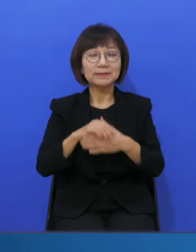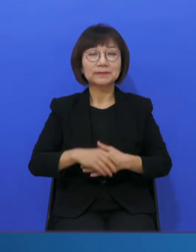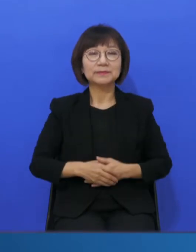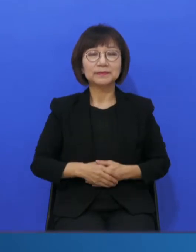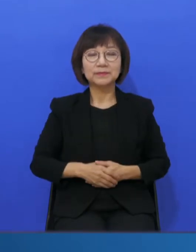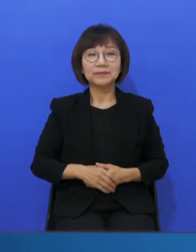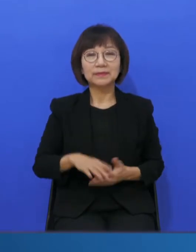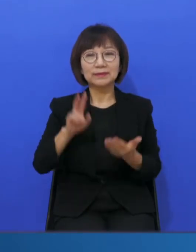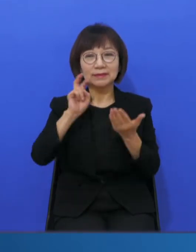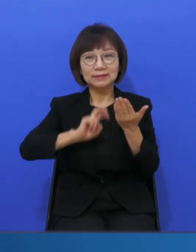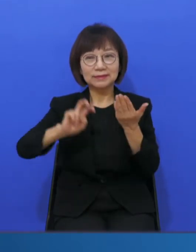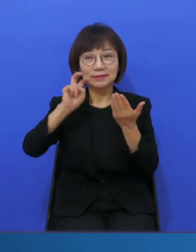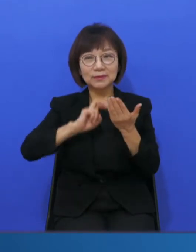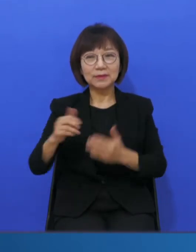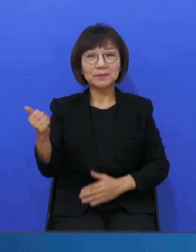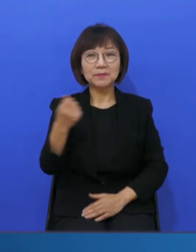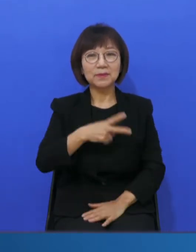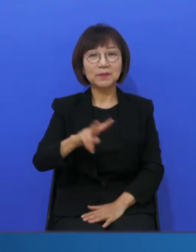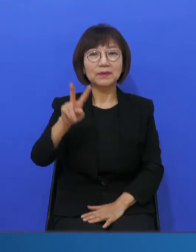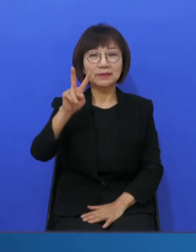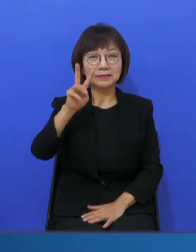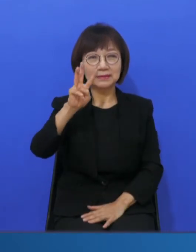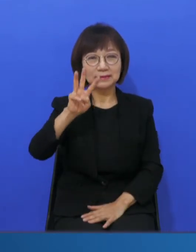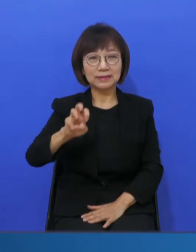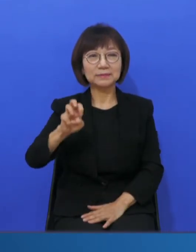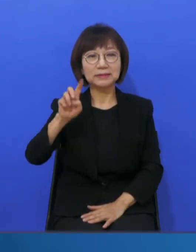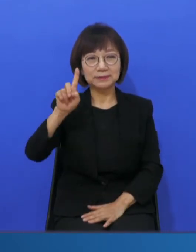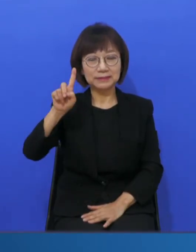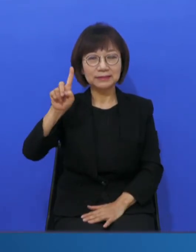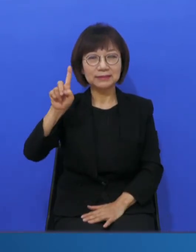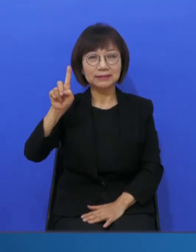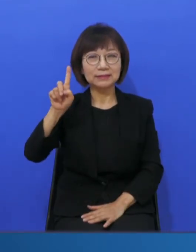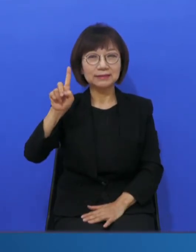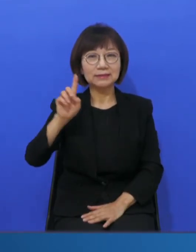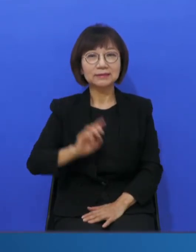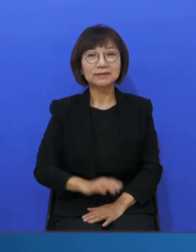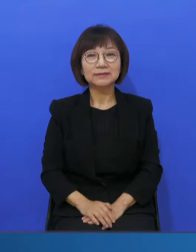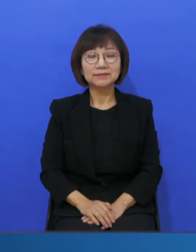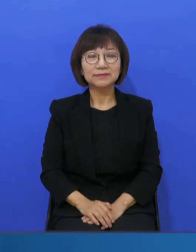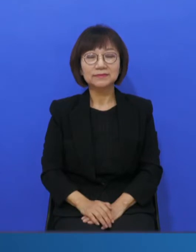참성가 31장 찬양 드리겠습니다. Let us all sing hymn number 31.